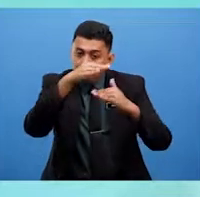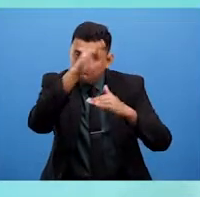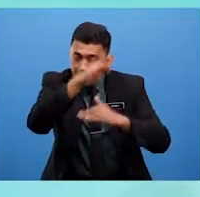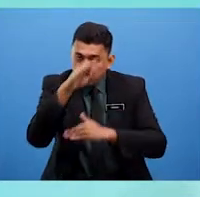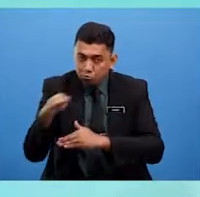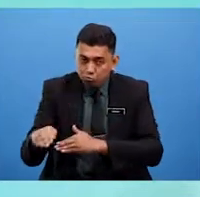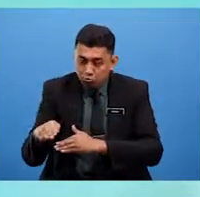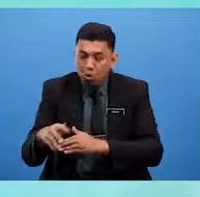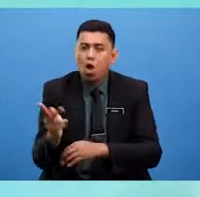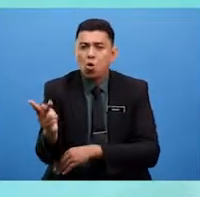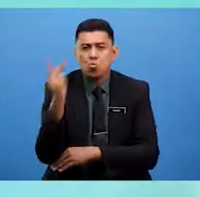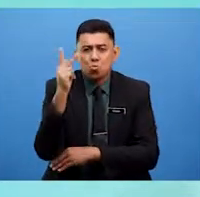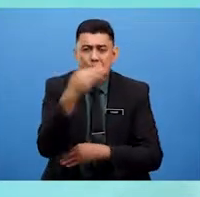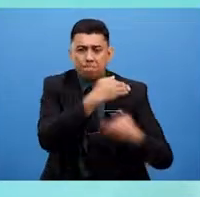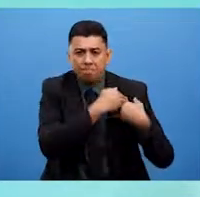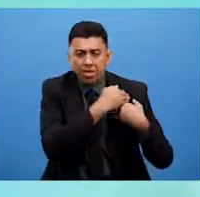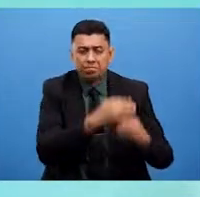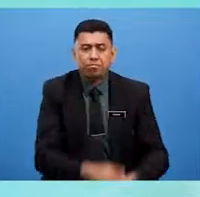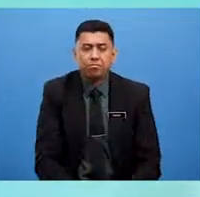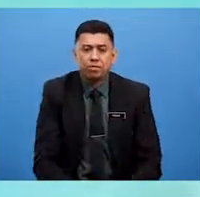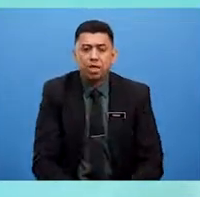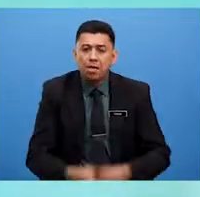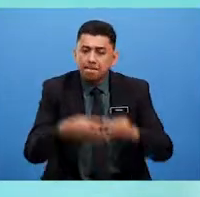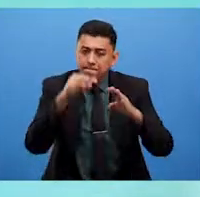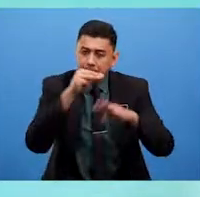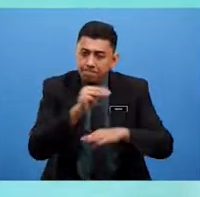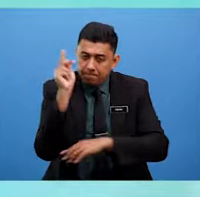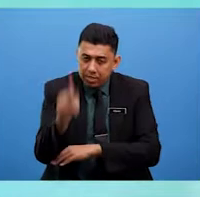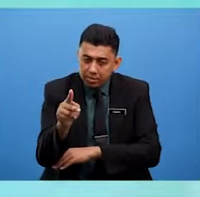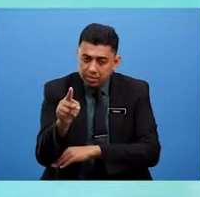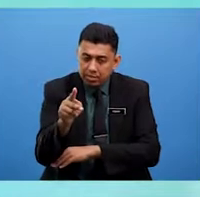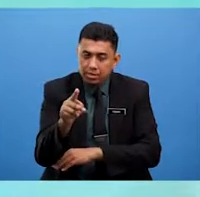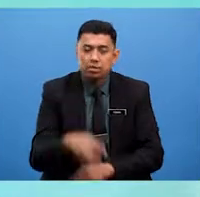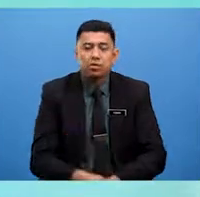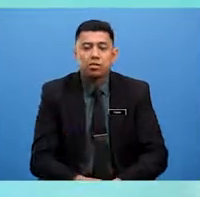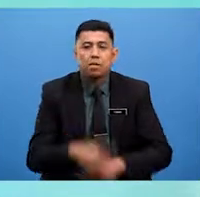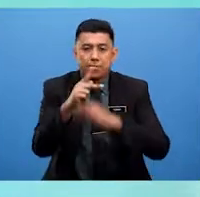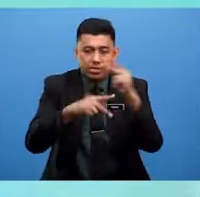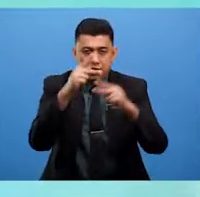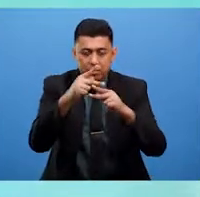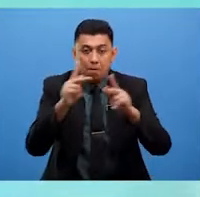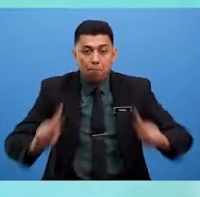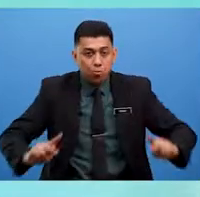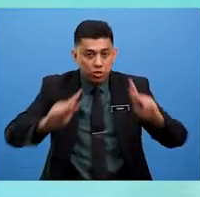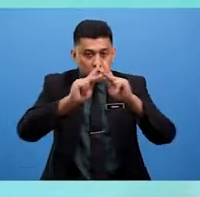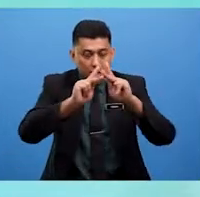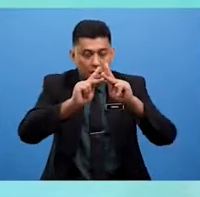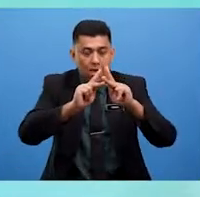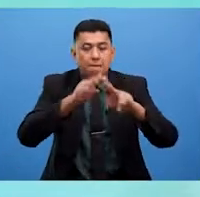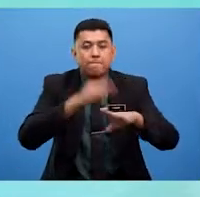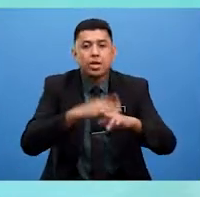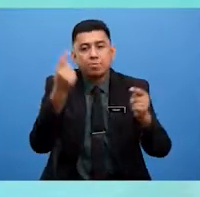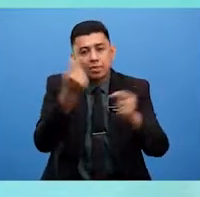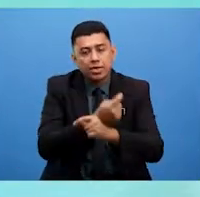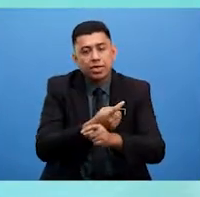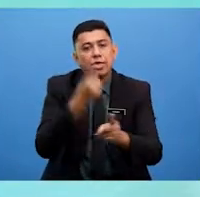kurang beban iaitu tapering off bagi memastikan atlet berada pada prestasi puncak terutamanya pada pertandingan